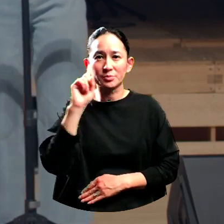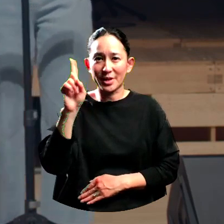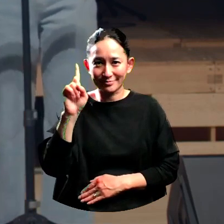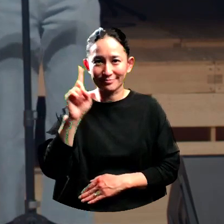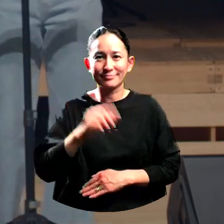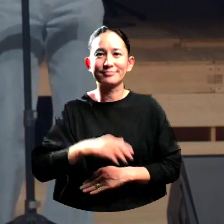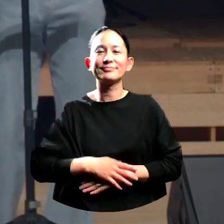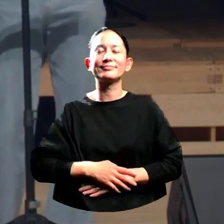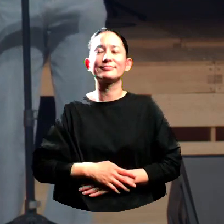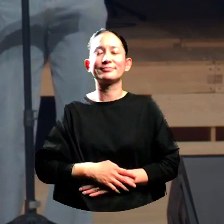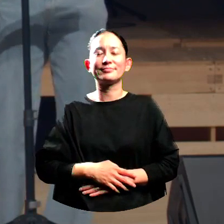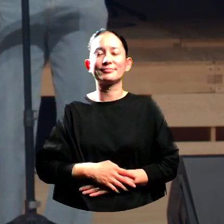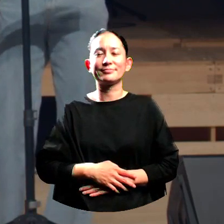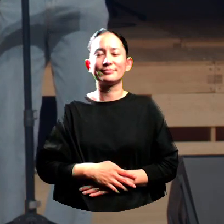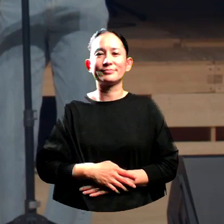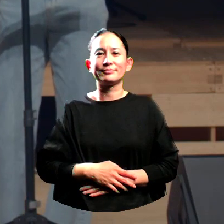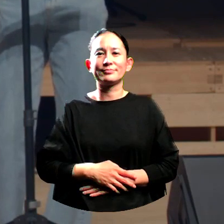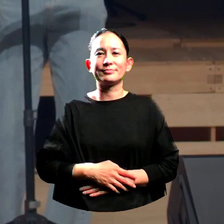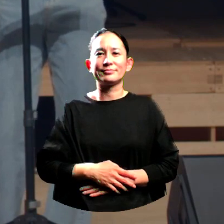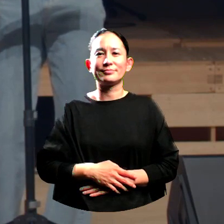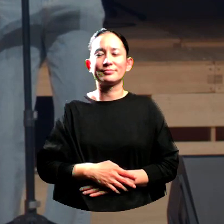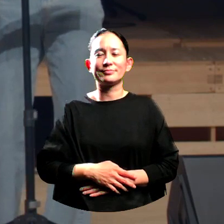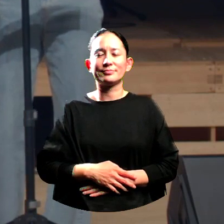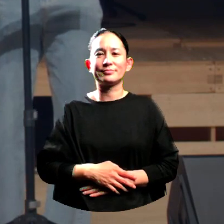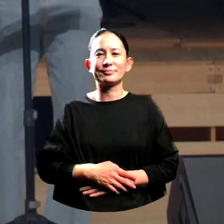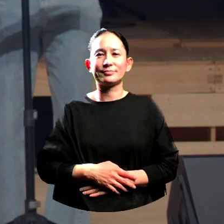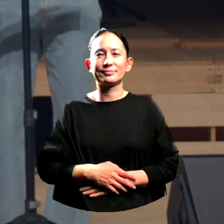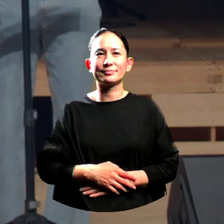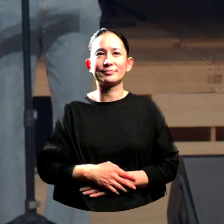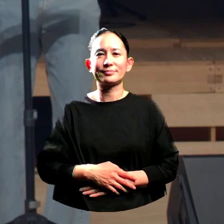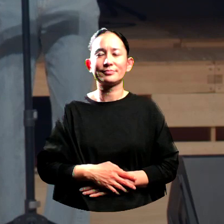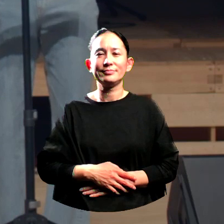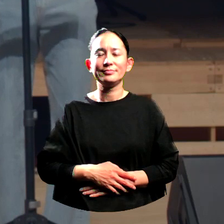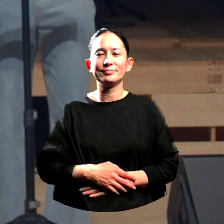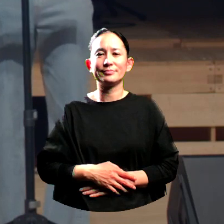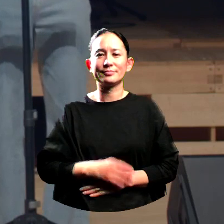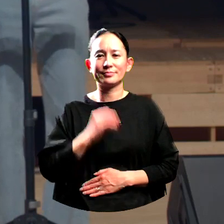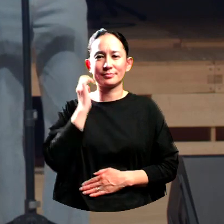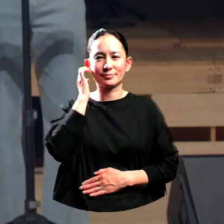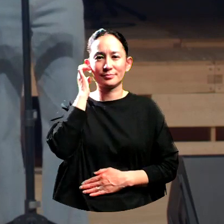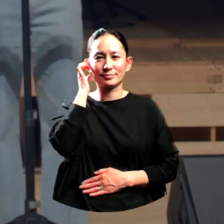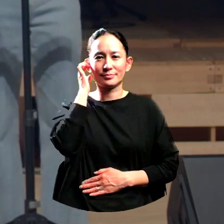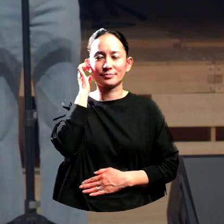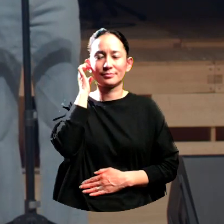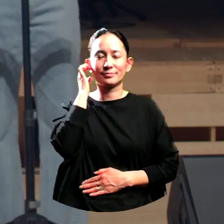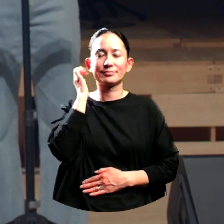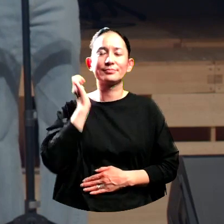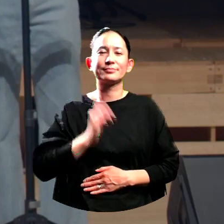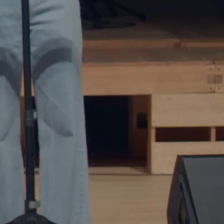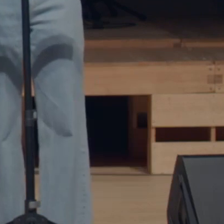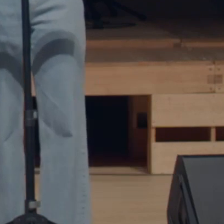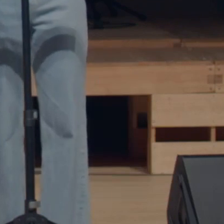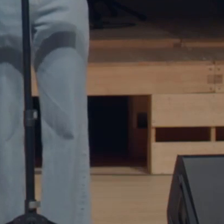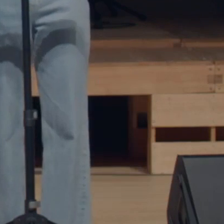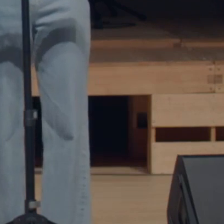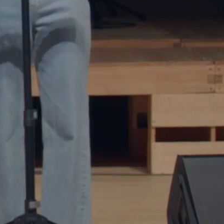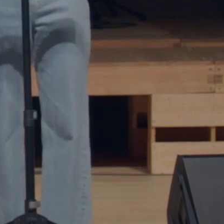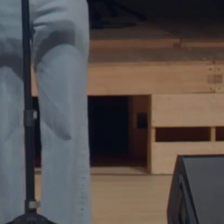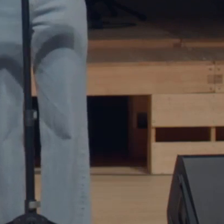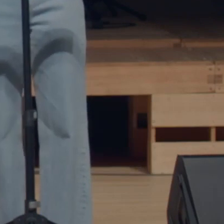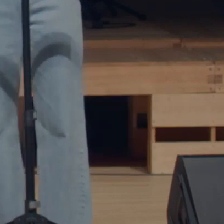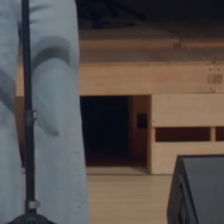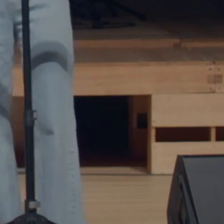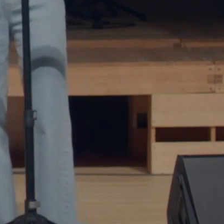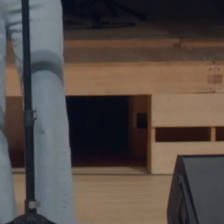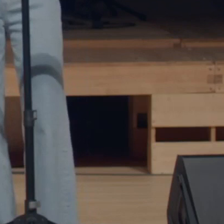your message note. オンラインで参加してくださっている方は画面上の QR コードをメッセージノートダウンロードできるのでご利用ください。 If you're joining us online, you can